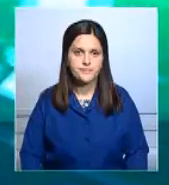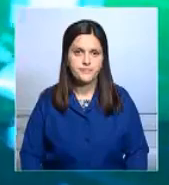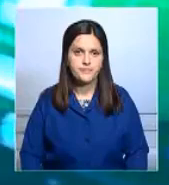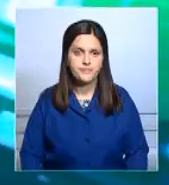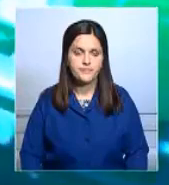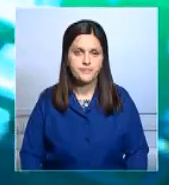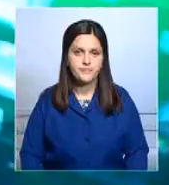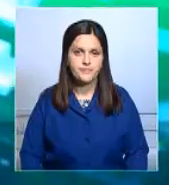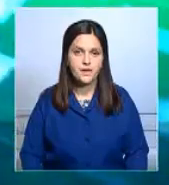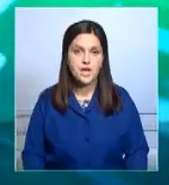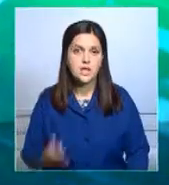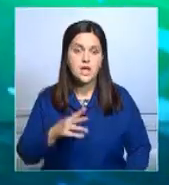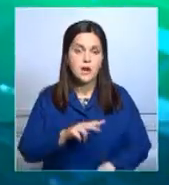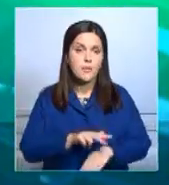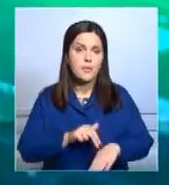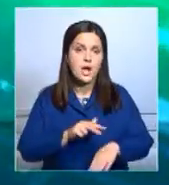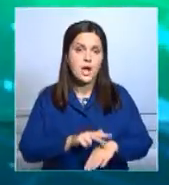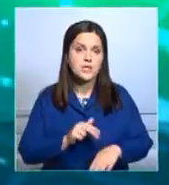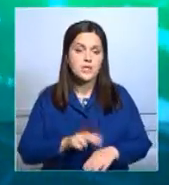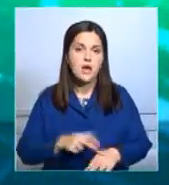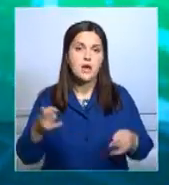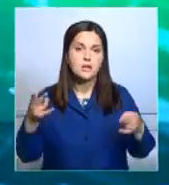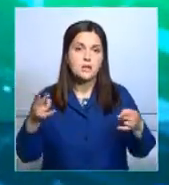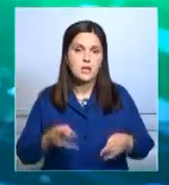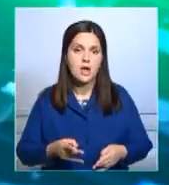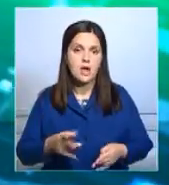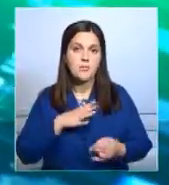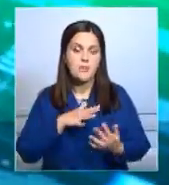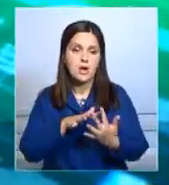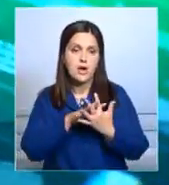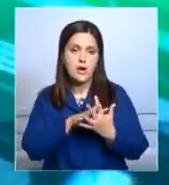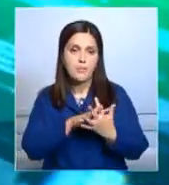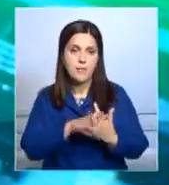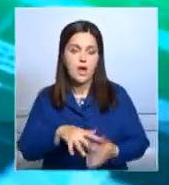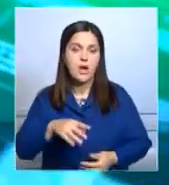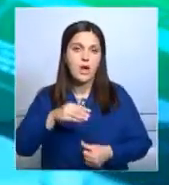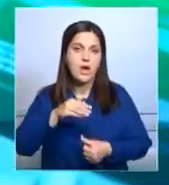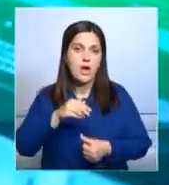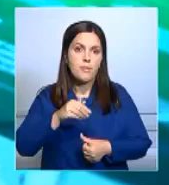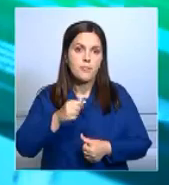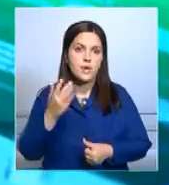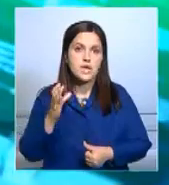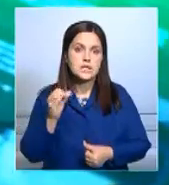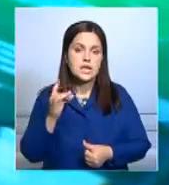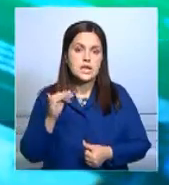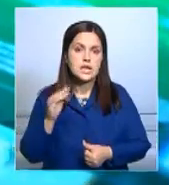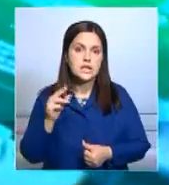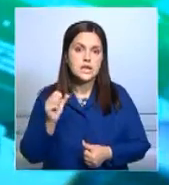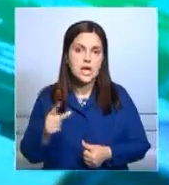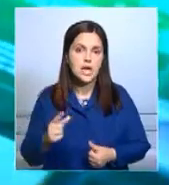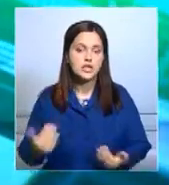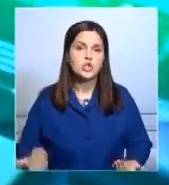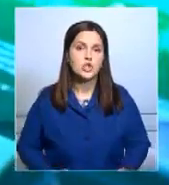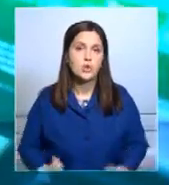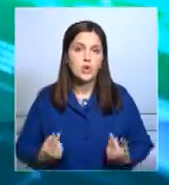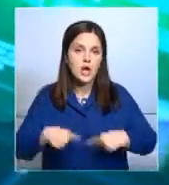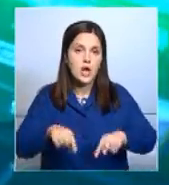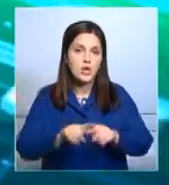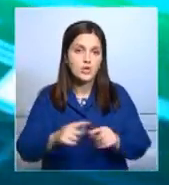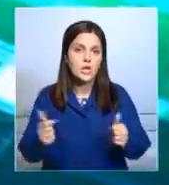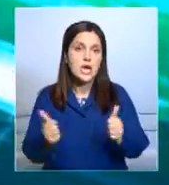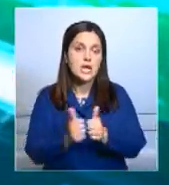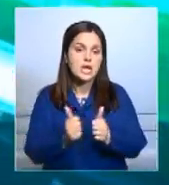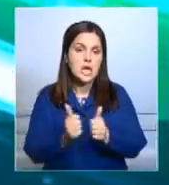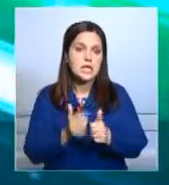К новостям в мире. Четверо полицейских получили травмы в результате столкновений в ереванском квартале Саритах. А жилой район